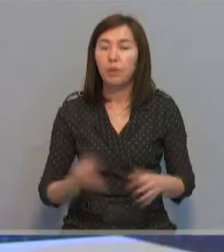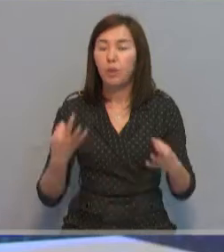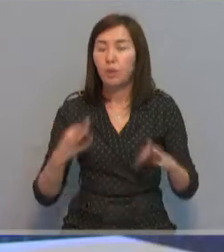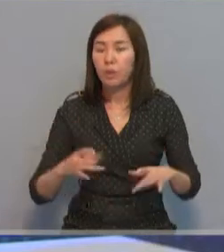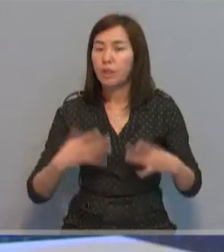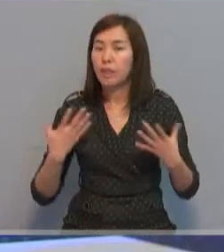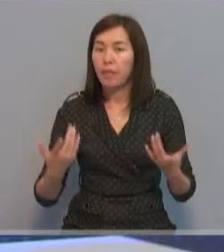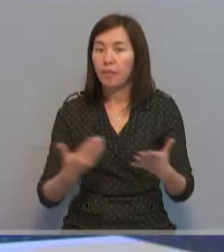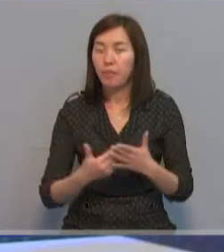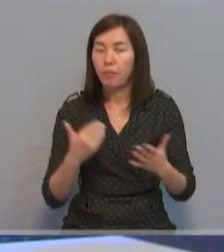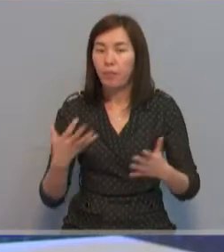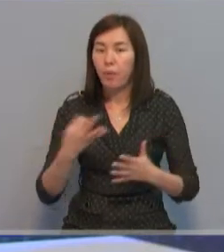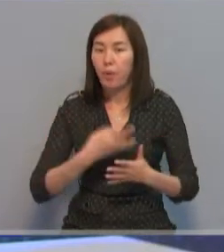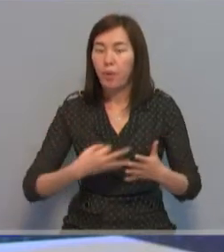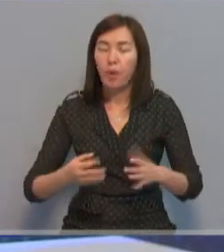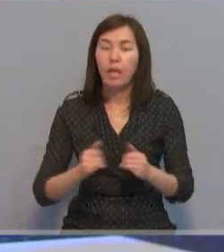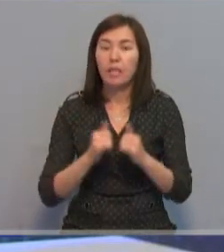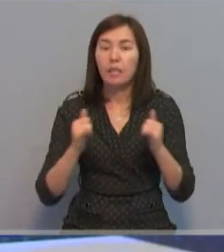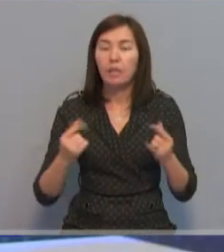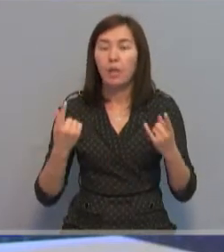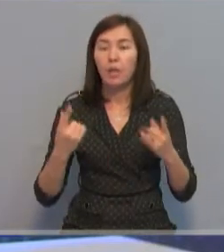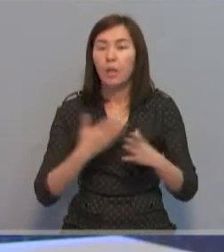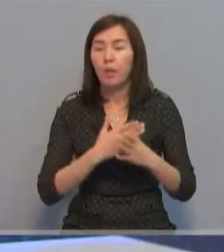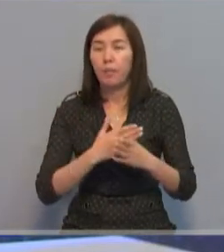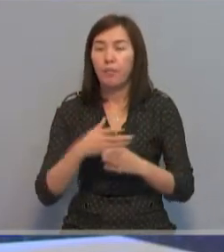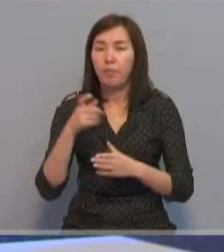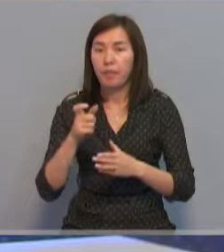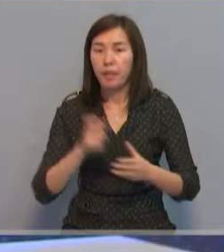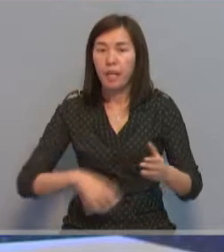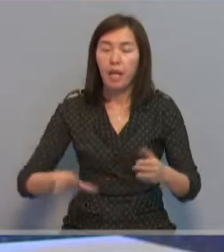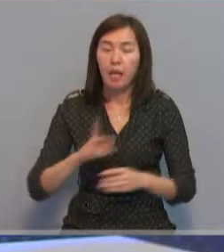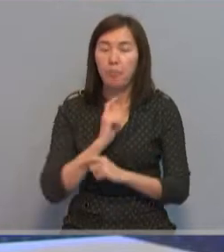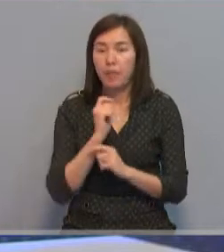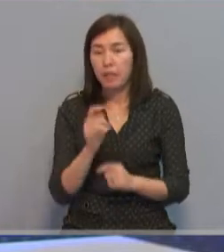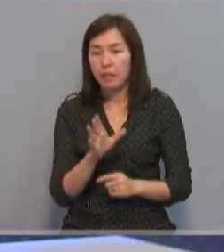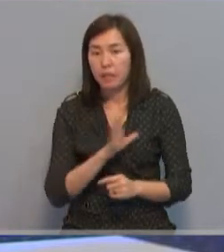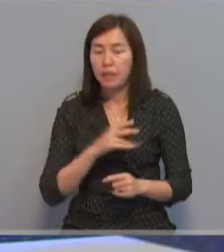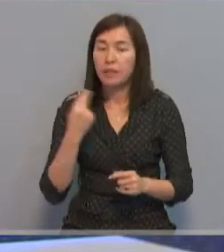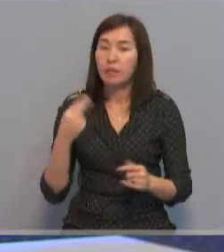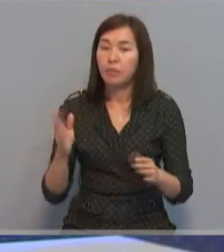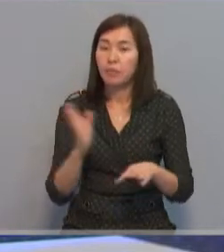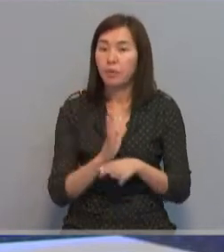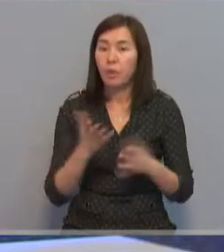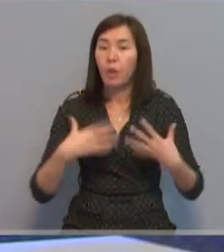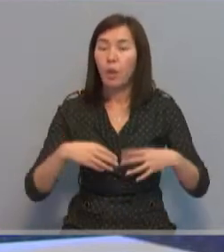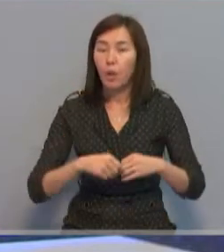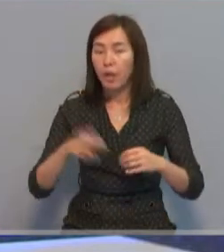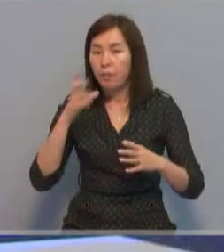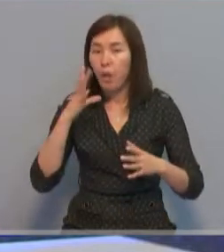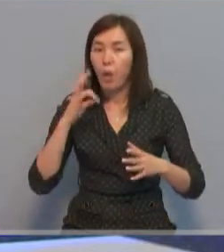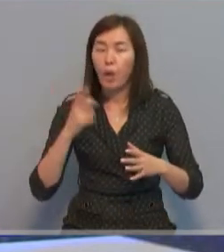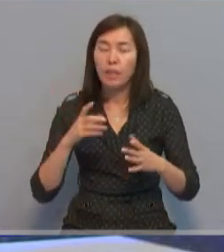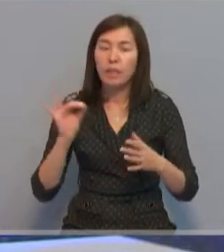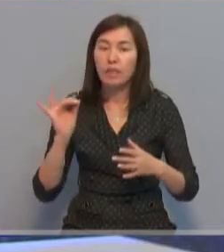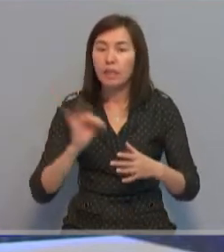Тәуелсіздік мерекесі қарсаңында облысымыздың дамуына ерекше үлес қосқан азаматтар да марапатталды. Президент жарлығымен қоғамда елдің